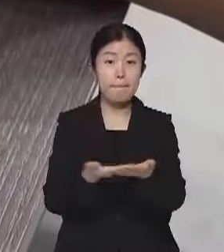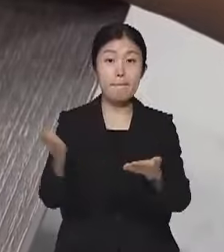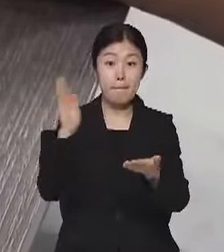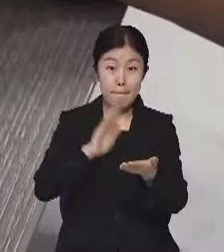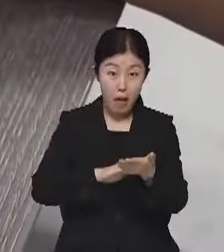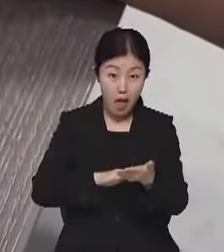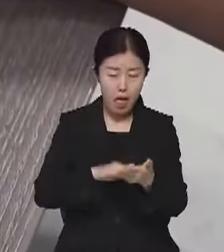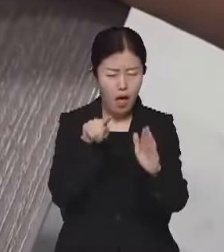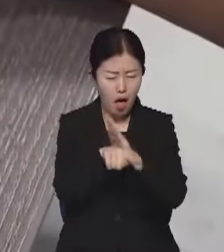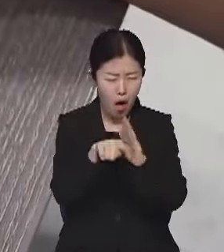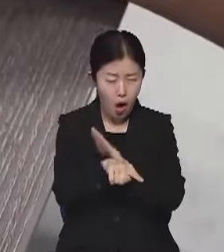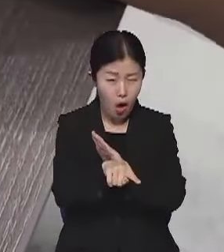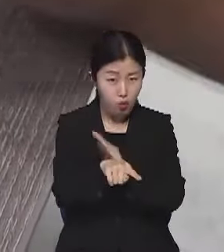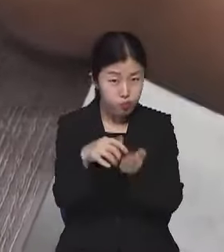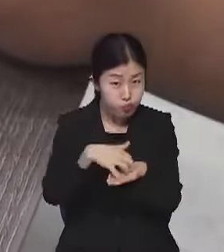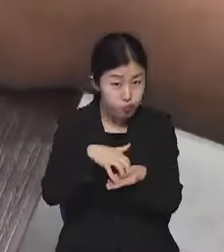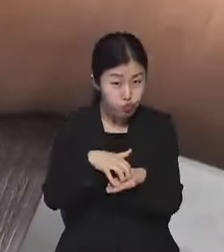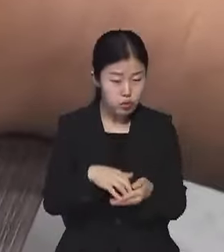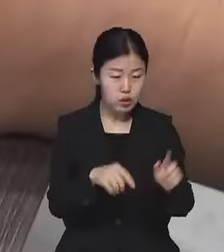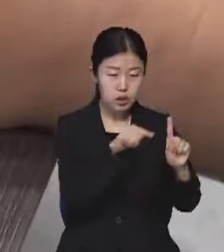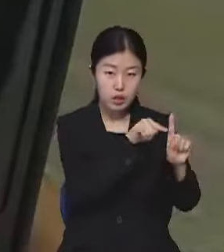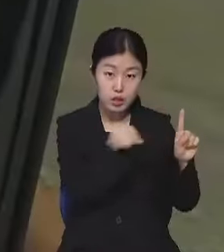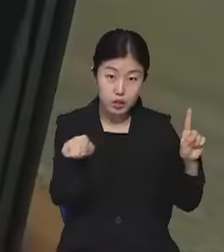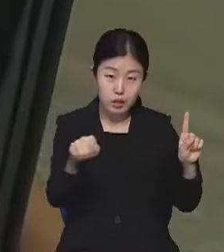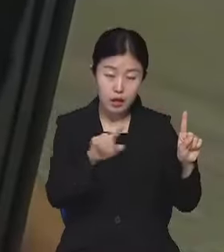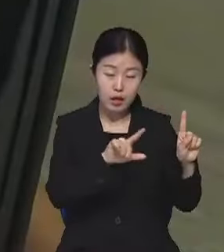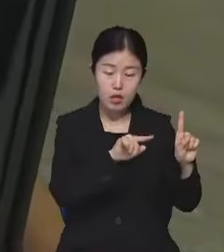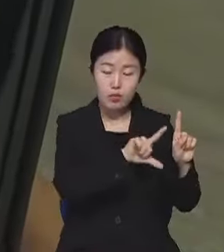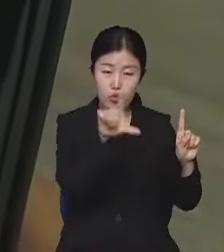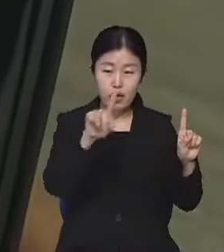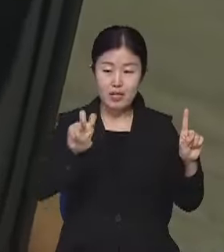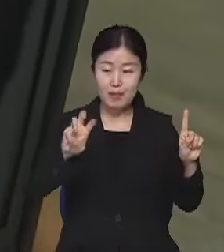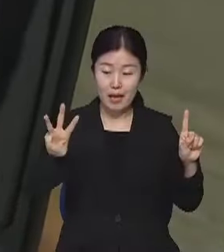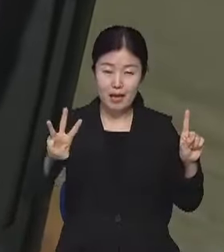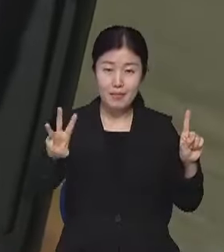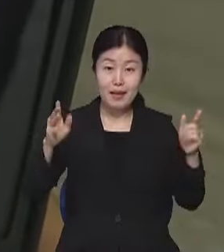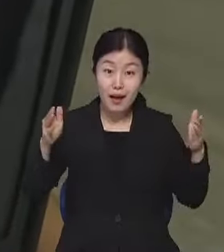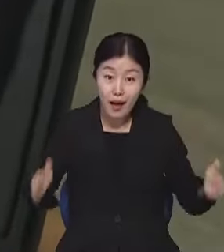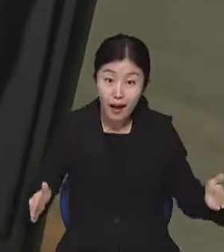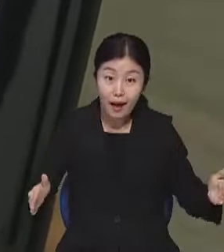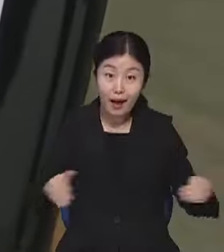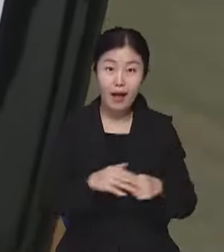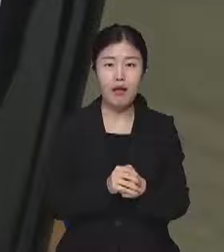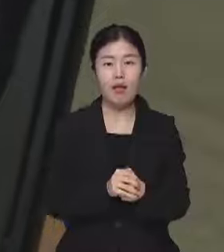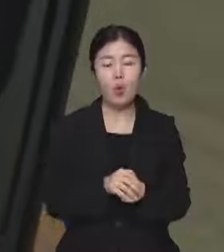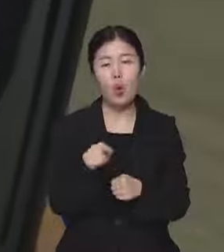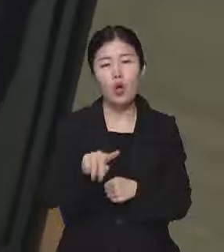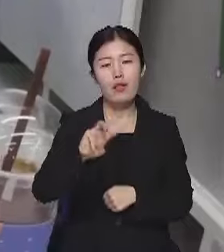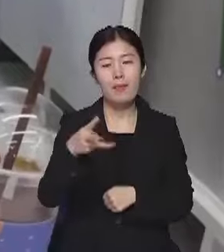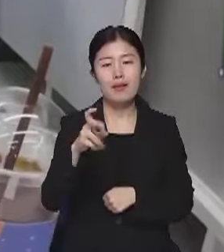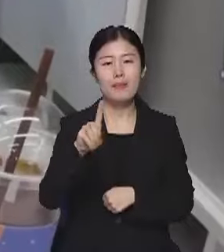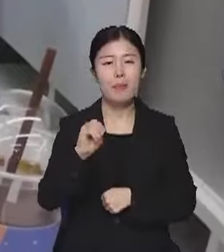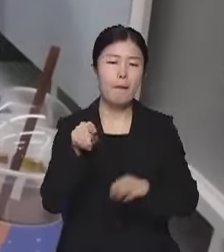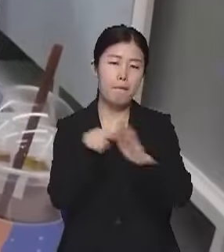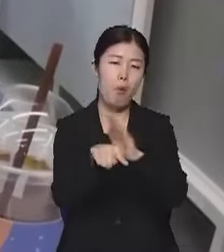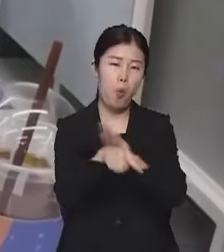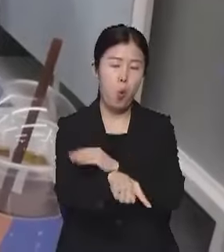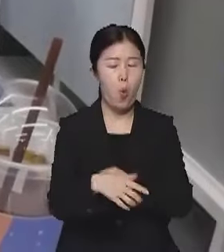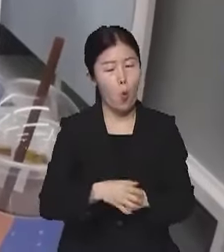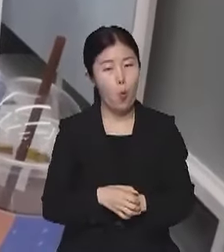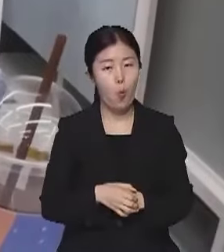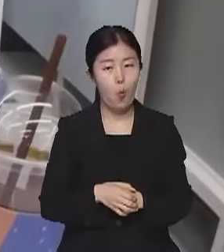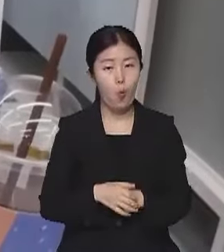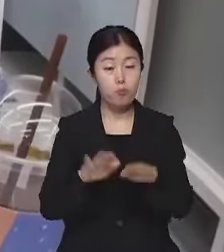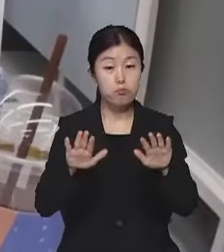홈페이지 조회수는 지난 1일부터 23일까지 벌써 310만을 기록하고 있습니다 kbc